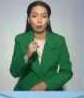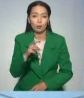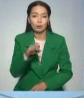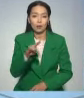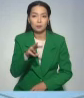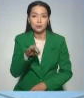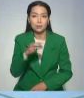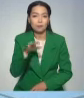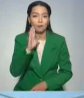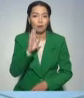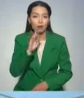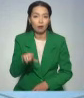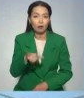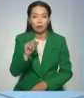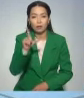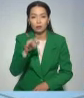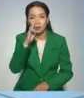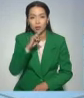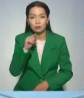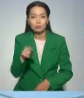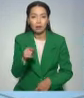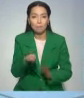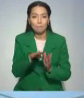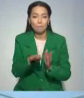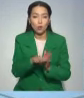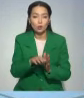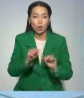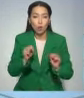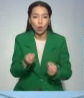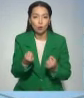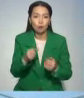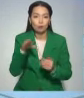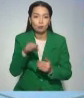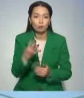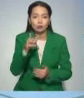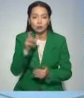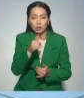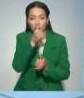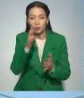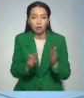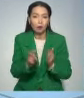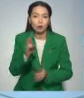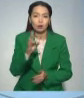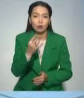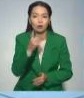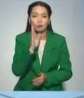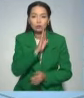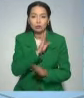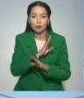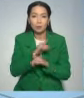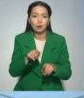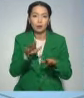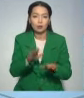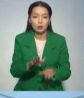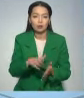это в Восточном Казахстане там подлет провалился автомобиль четверо пассажиров смогли выбраться Но одна Женщина погибла на месте до сих пор работает